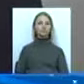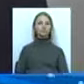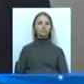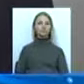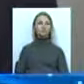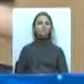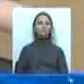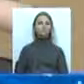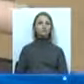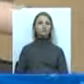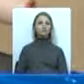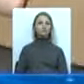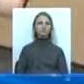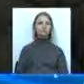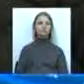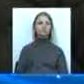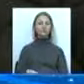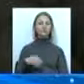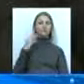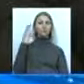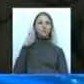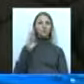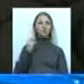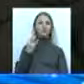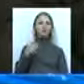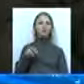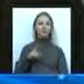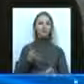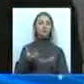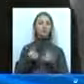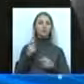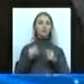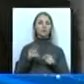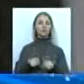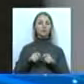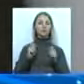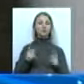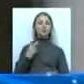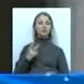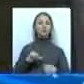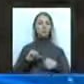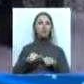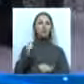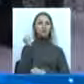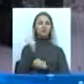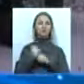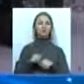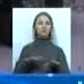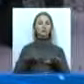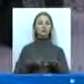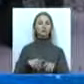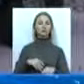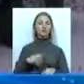жөнелтіледі. Модульді сүт қабылдау бекеті іске қосылған кезде екі адамға тұрақты жұмыс орны ашылмақ. Сондай ақ жекелеген шаруашылықтар алысқа бармай ақ